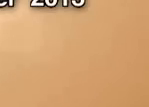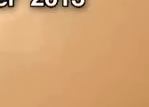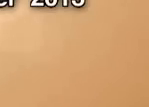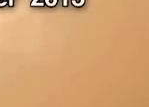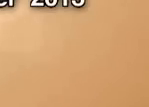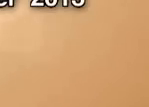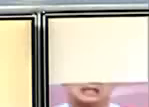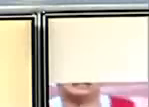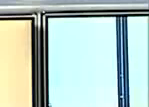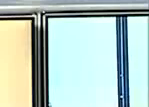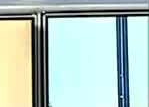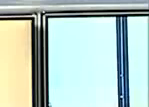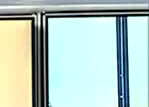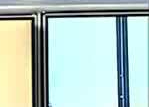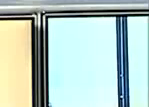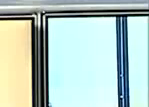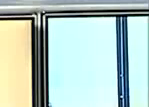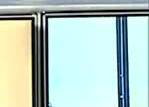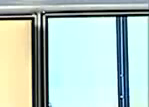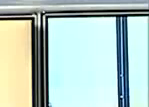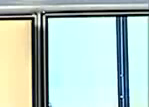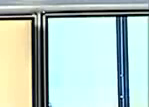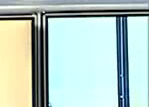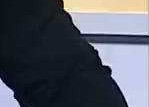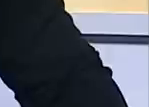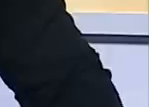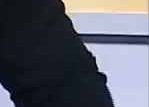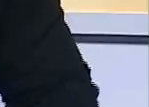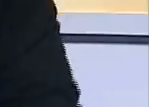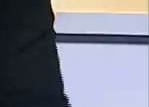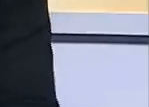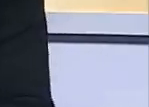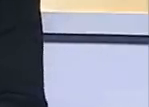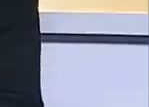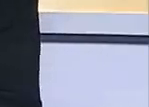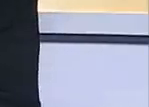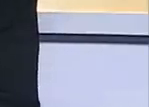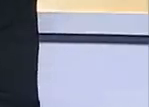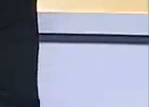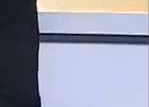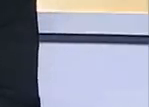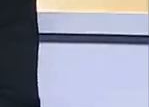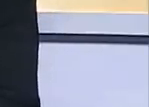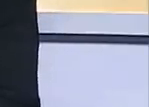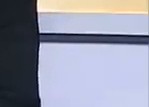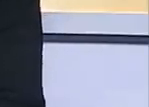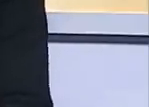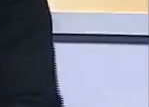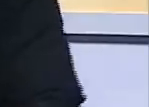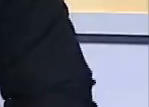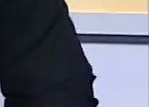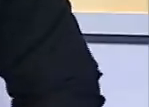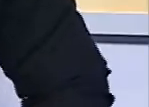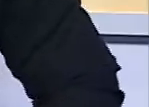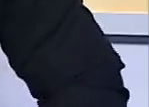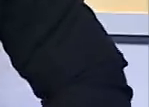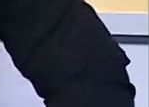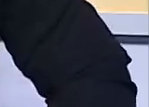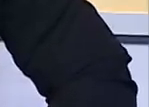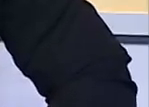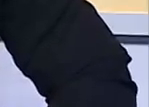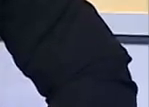amie tuée de 4 balles à son domicile. Bonjour à tous, merci de choisir le journal de RTI 1. Direction le palais présidentiel